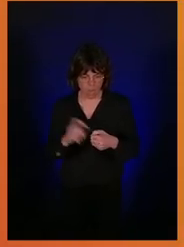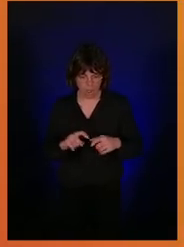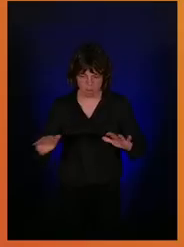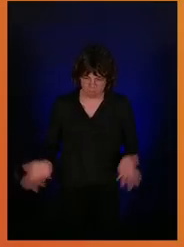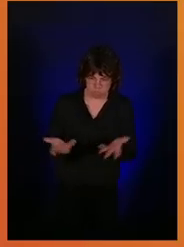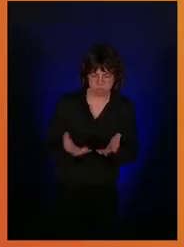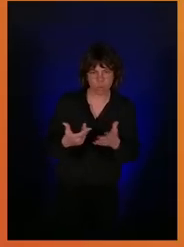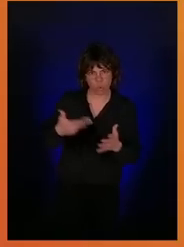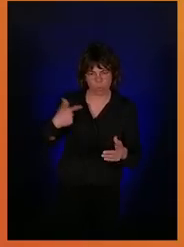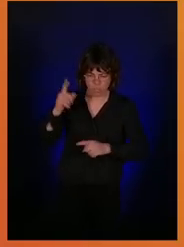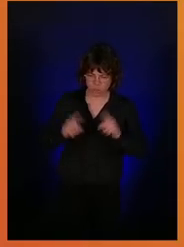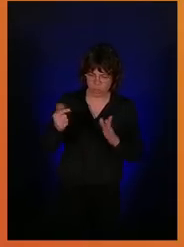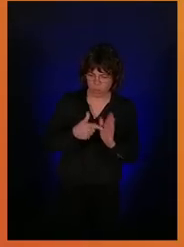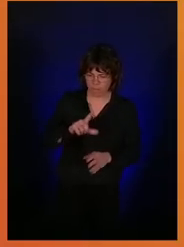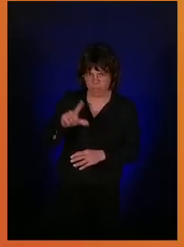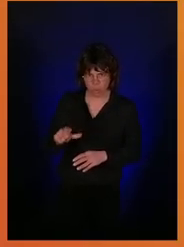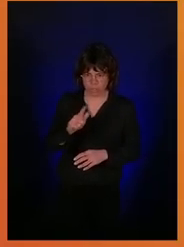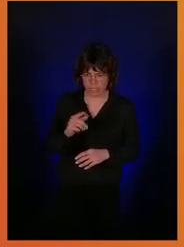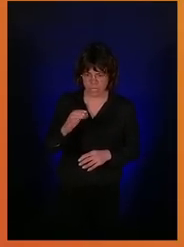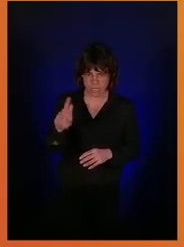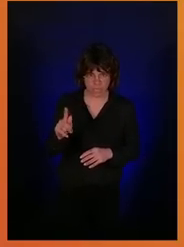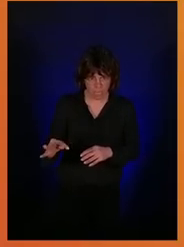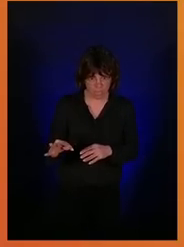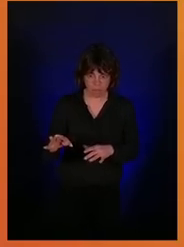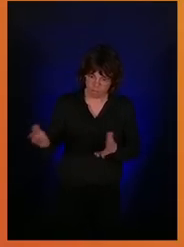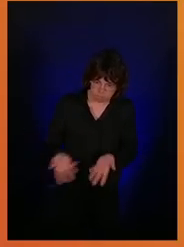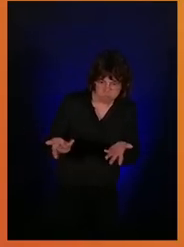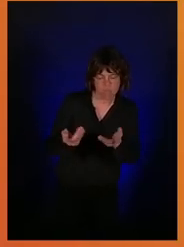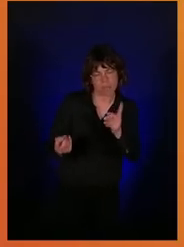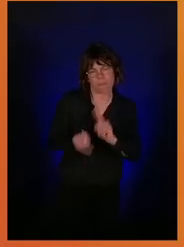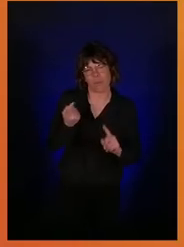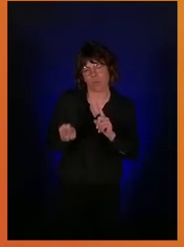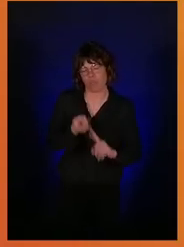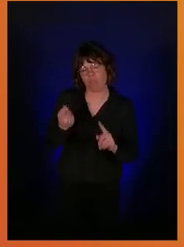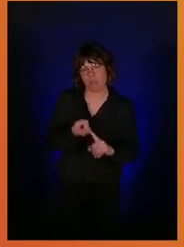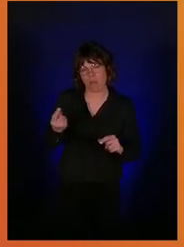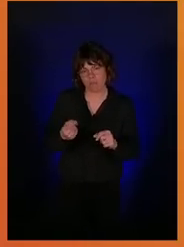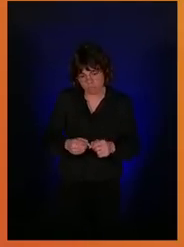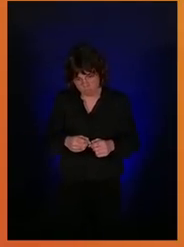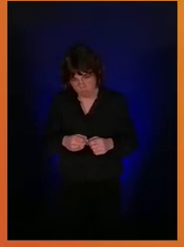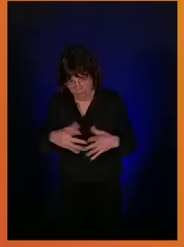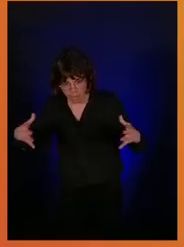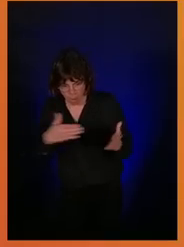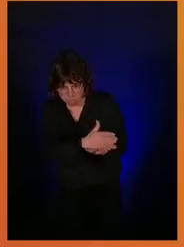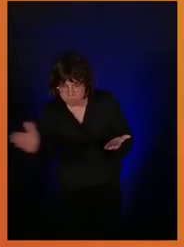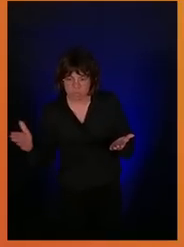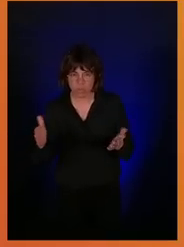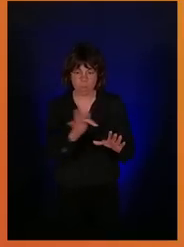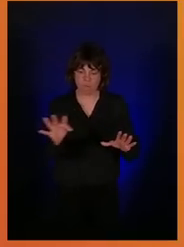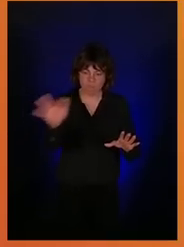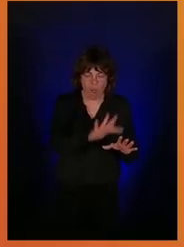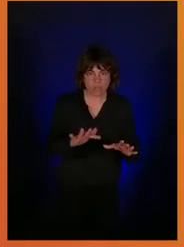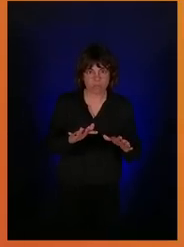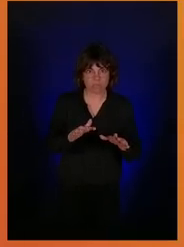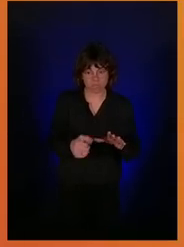CGT depuis juillet 2022, a été un facteur important d'élargissement. Mettre la France à